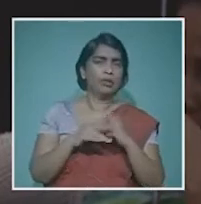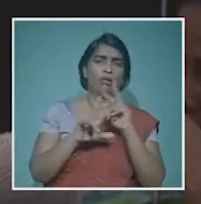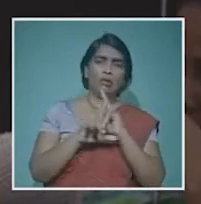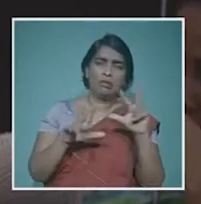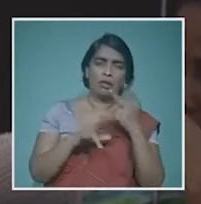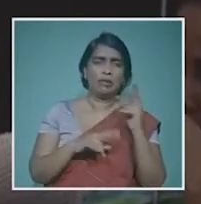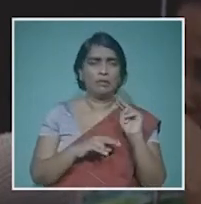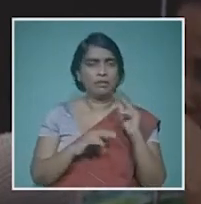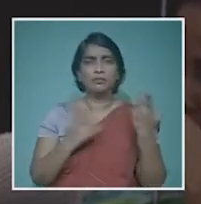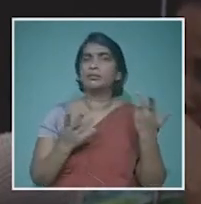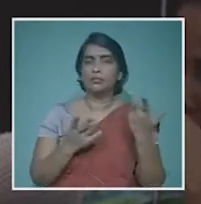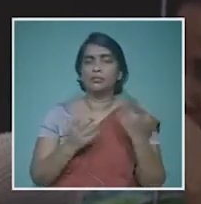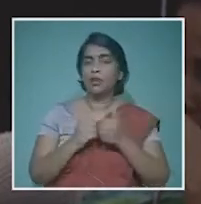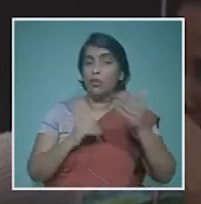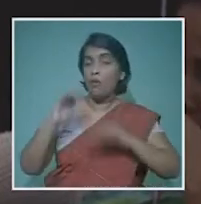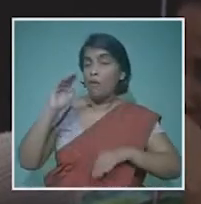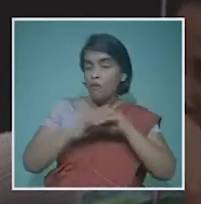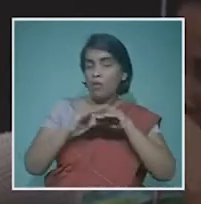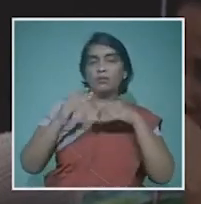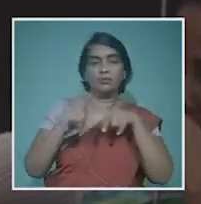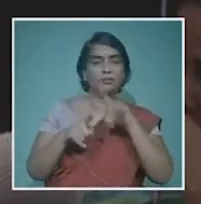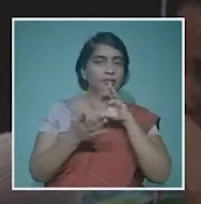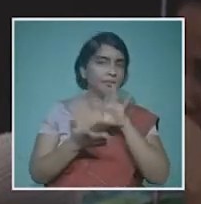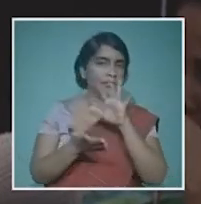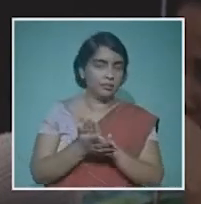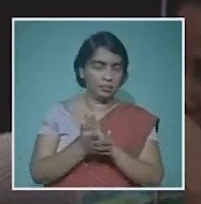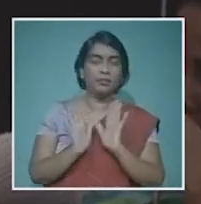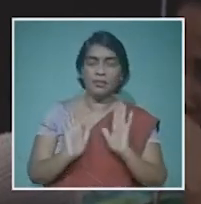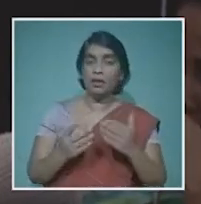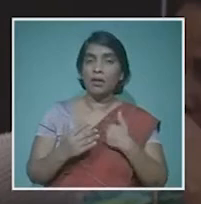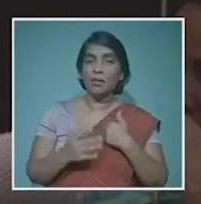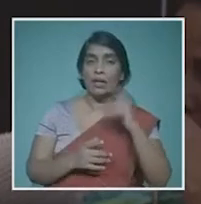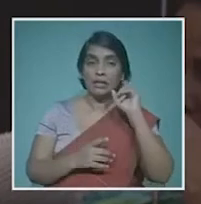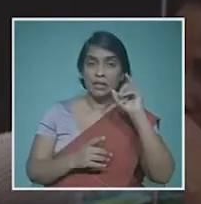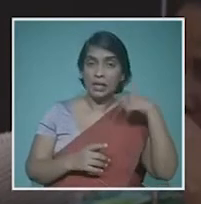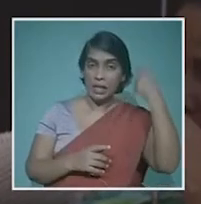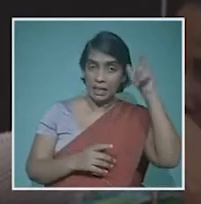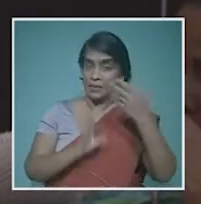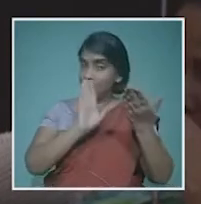20ක් යන්න පුළුවන් උපරිම ප්‍රමාණයකට යන්න තියෙනවා. මොකද අපිට චන්ද්‍රිකා